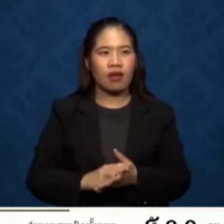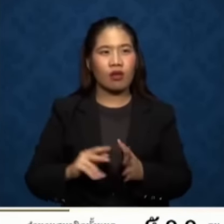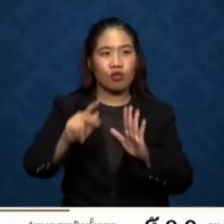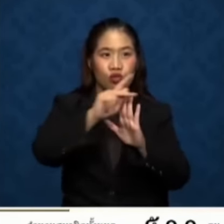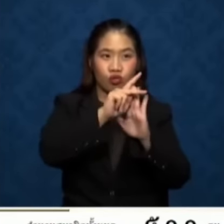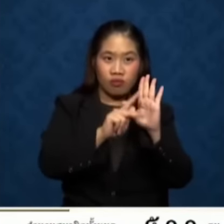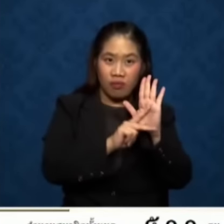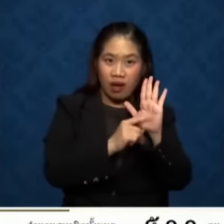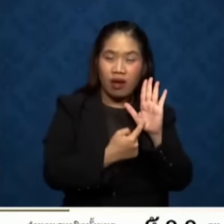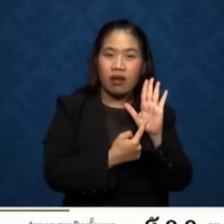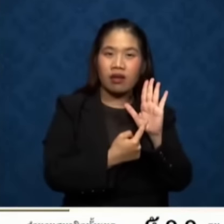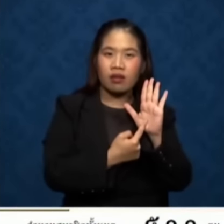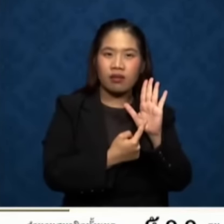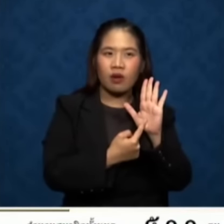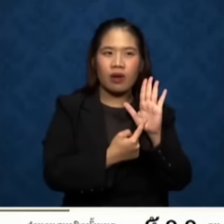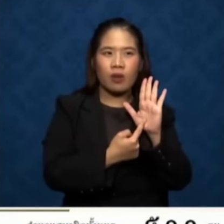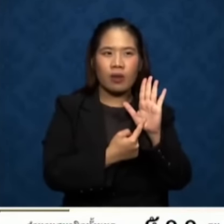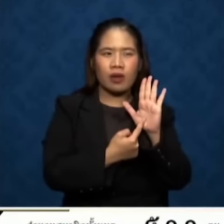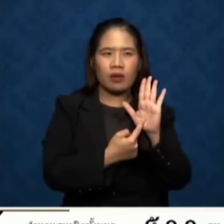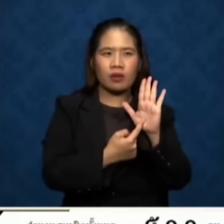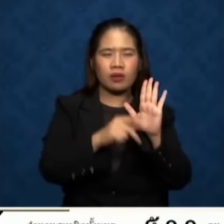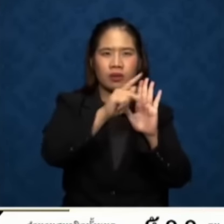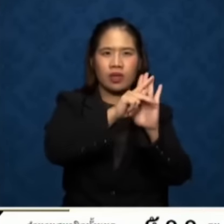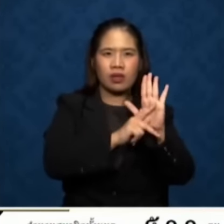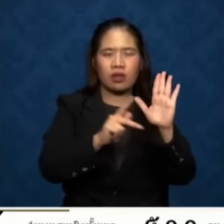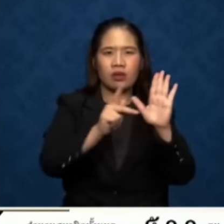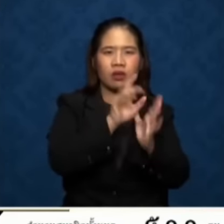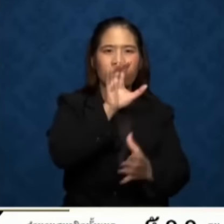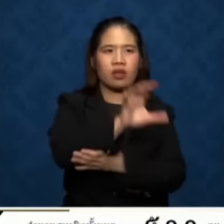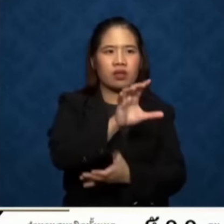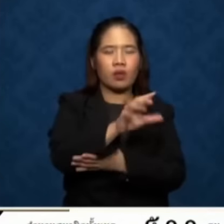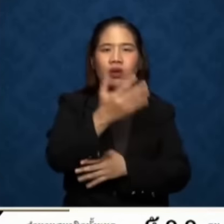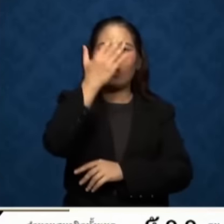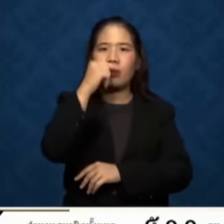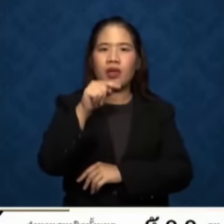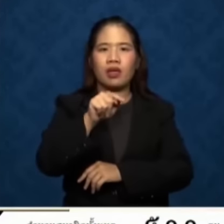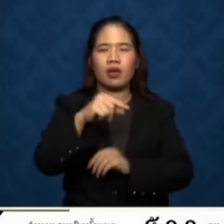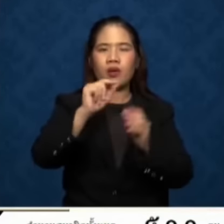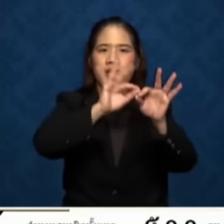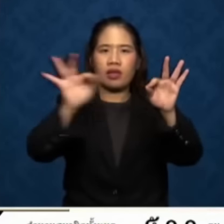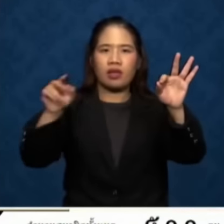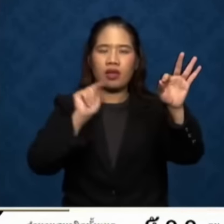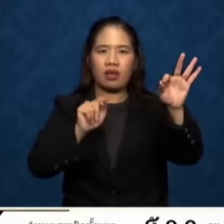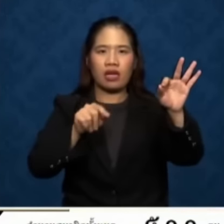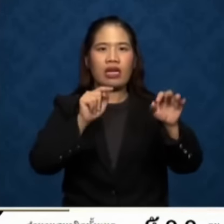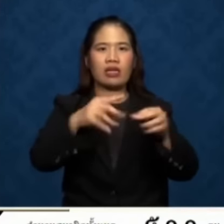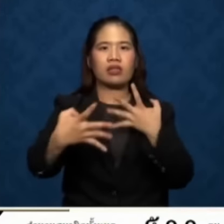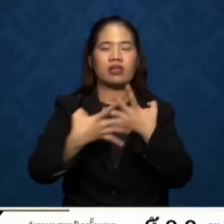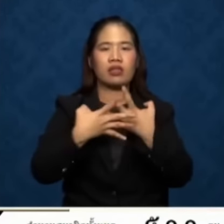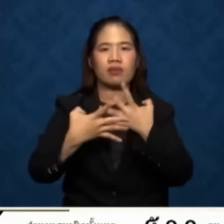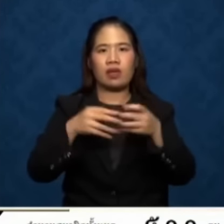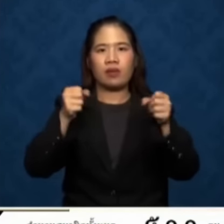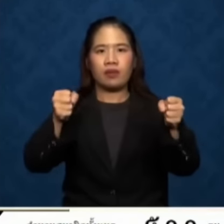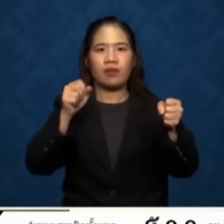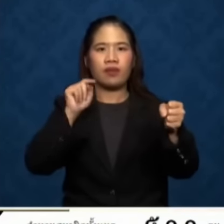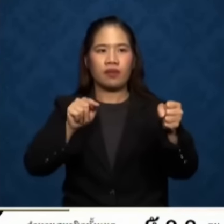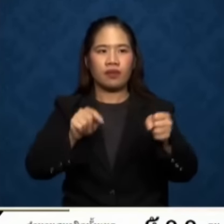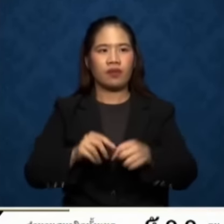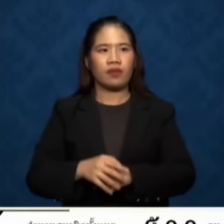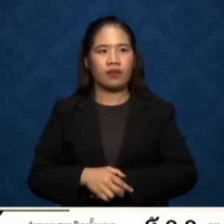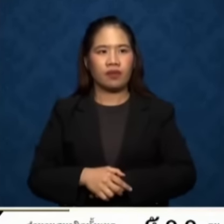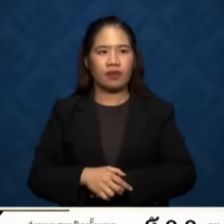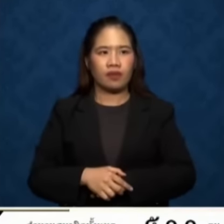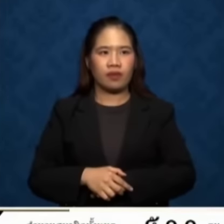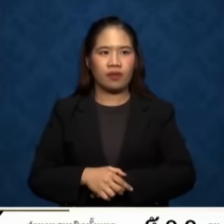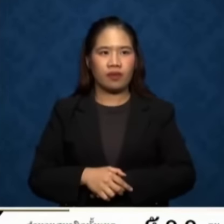ายก็ดีกฎกระทรวงก็ดีเขียนว่าอันนี้คือเรือนจำ